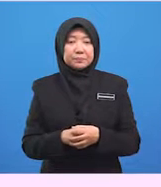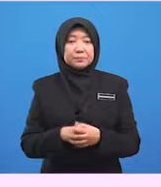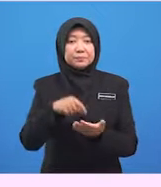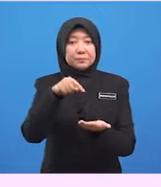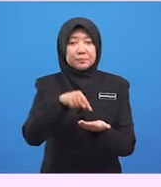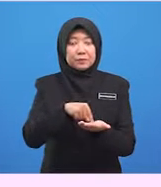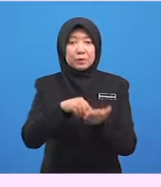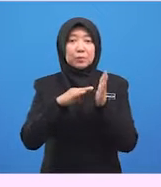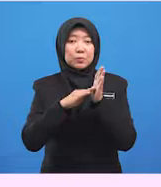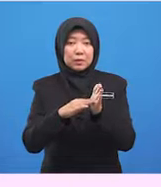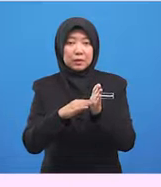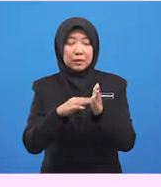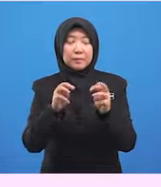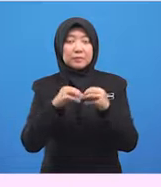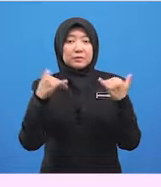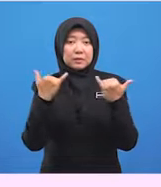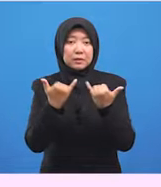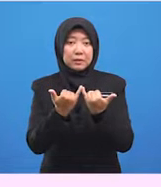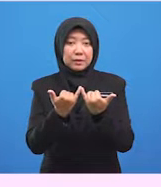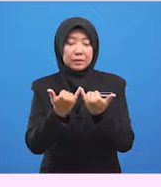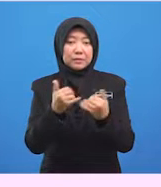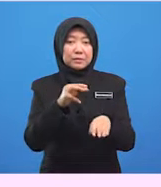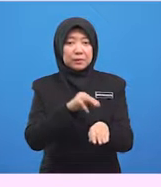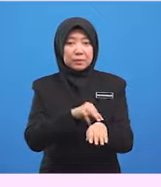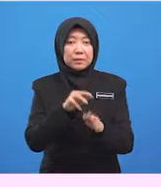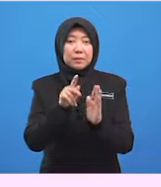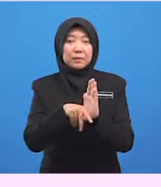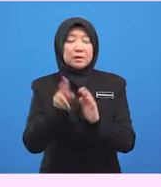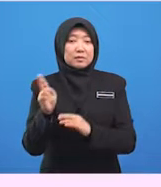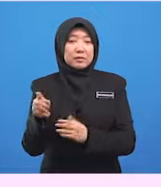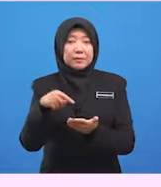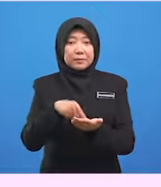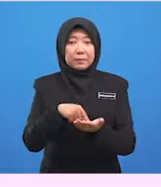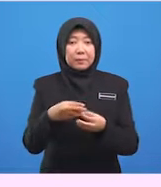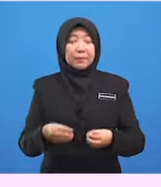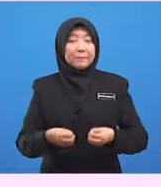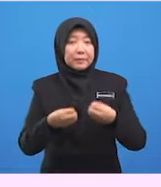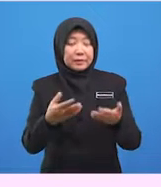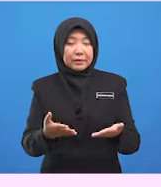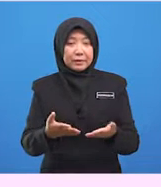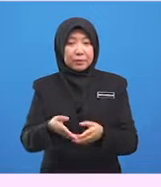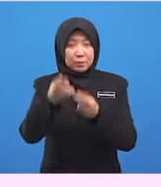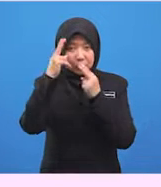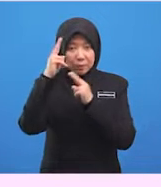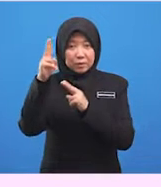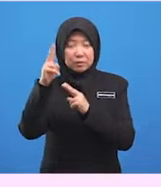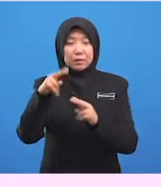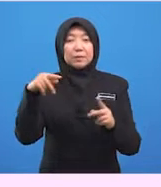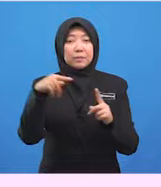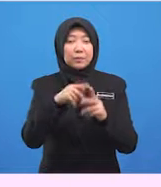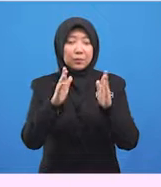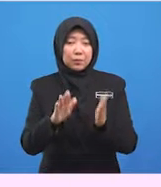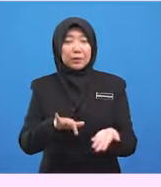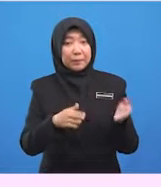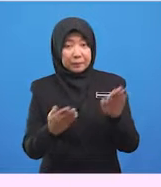ini membuktikan masyarakat pada zaman prasejarah ini Hai memberikan penghormatan kepada